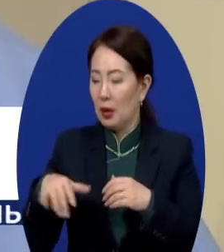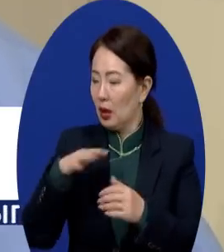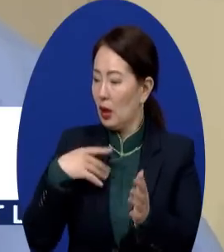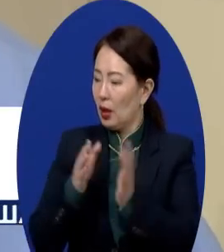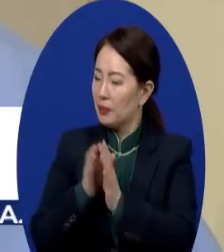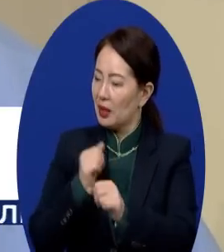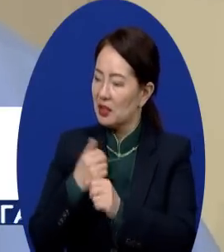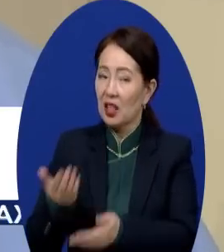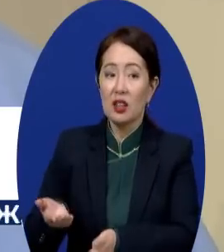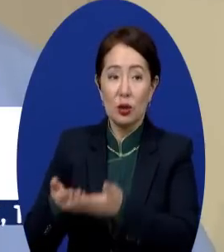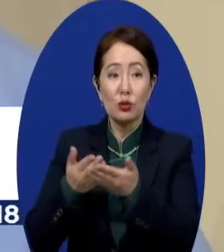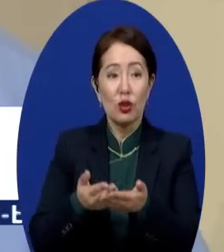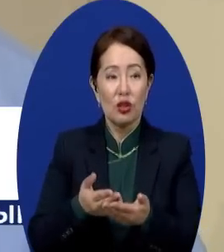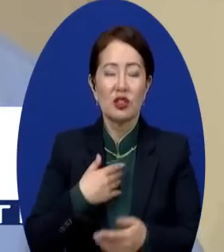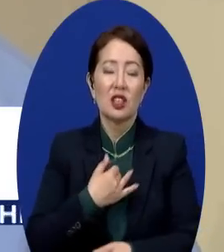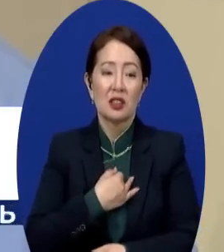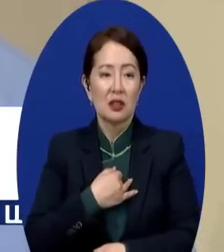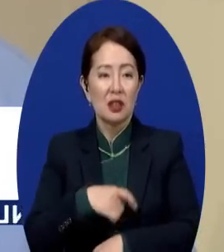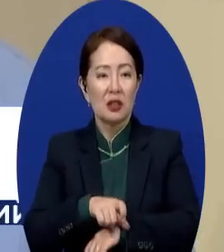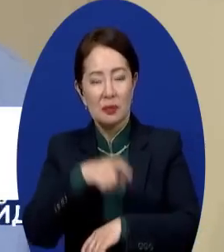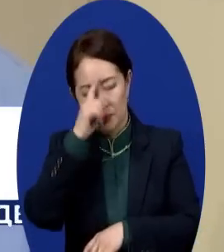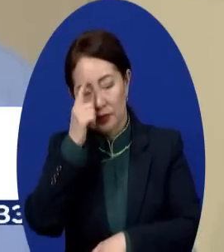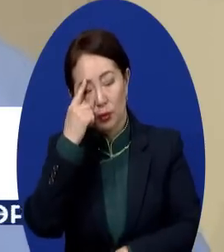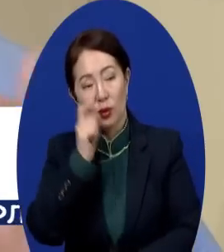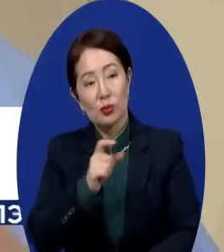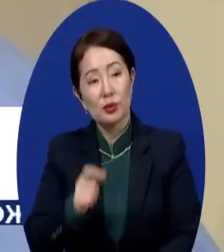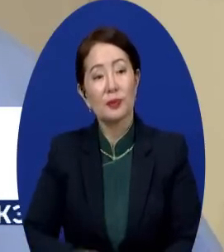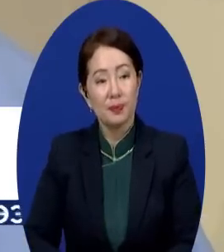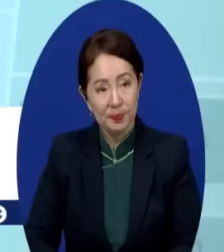ажиллагаа томоохон дэмжлэг үзүүлнэ гэдэгт итгэлтэй байна.